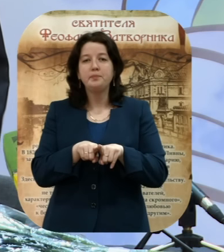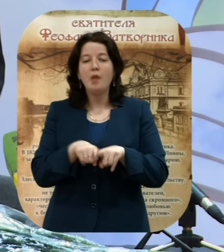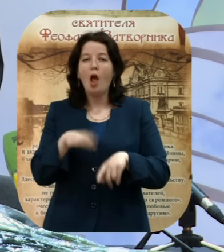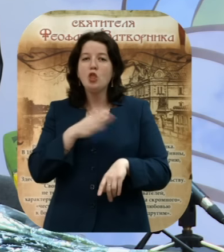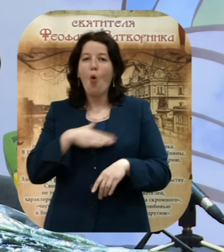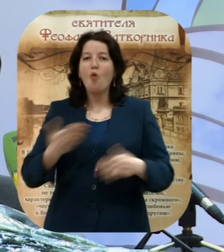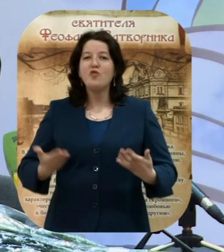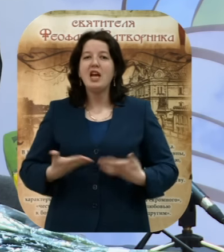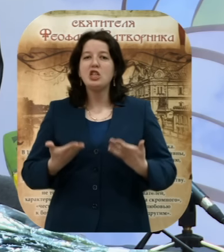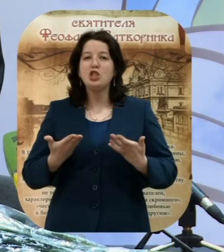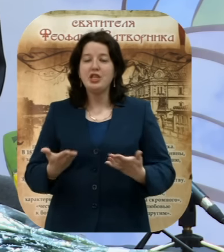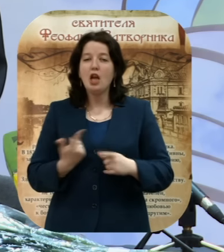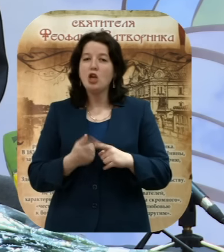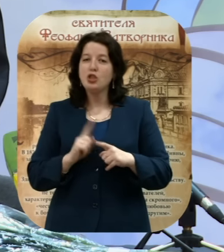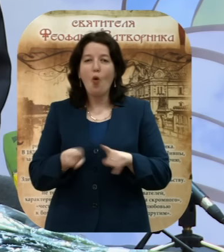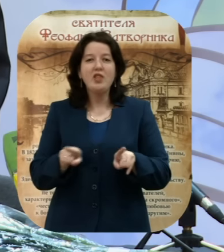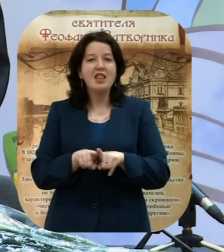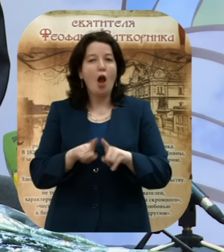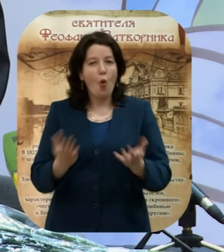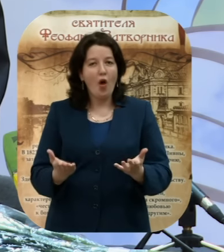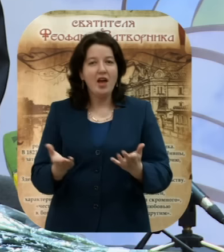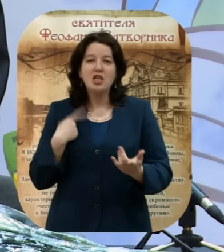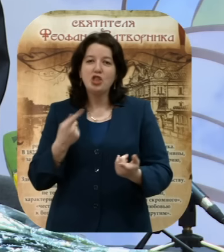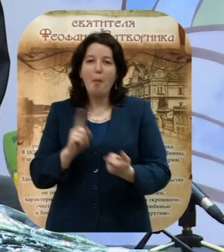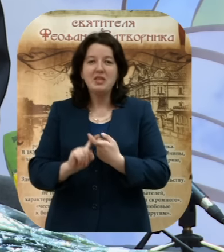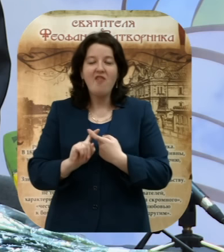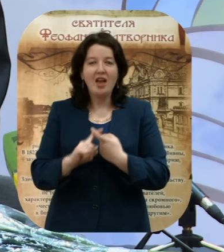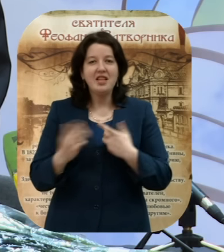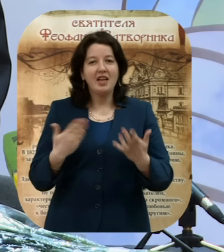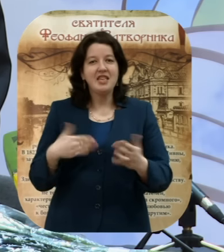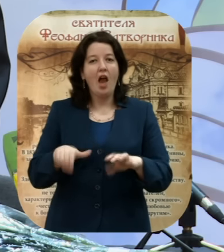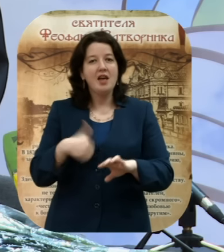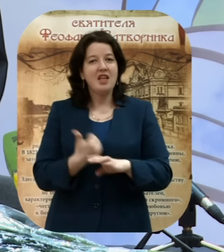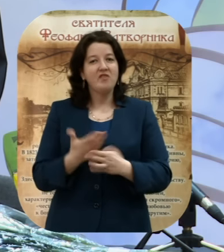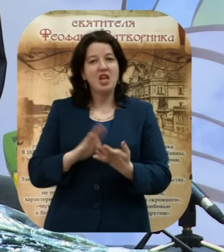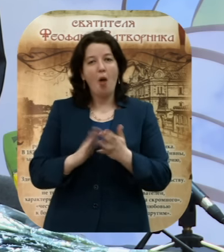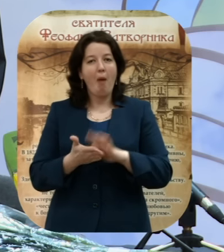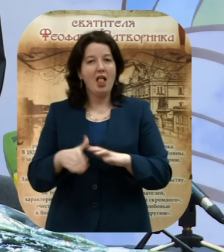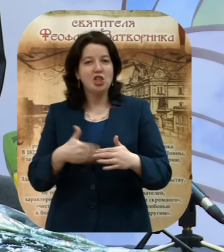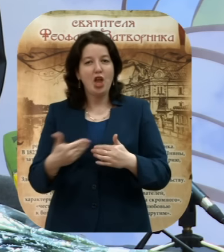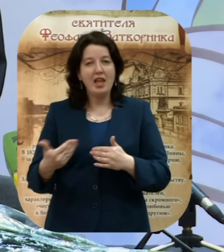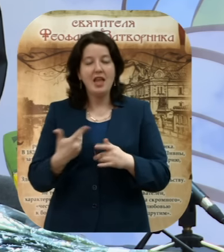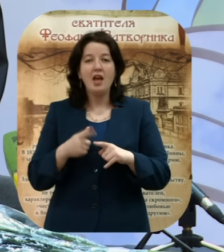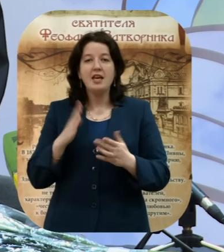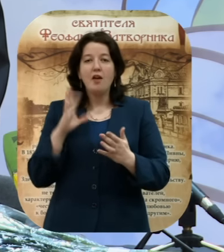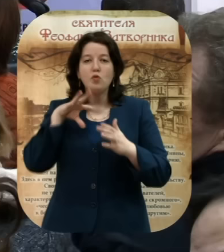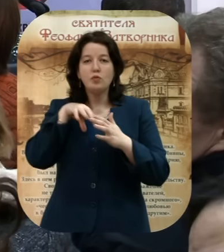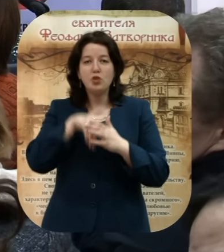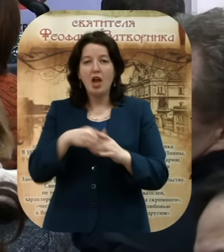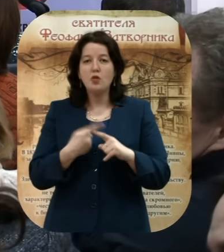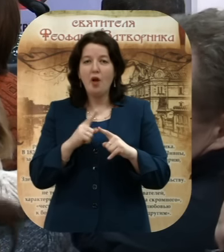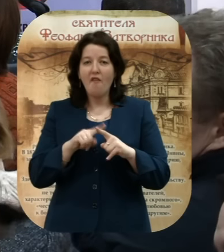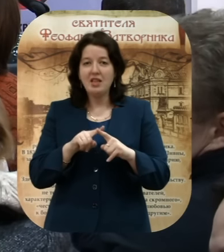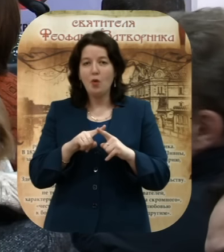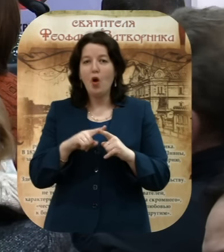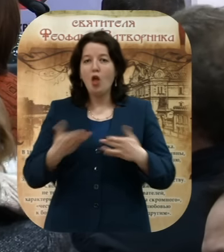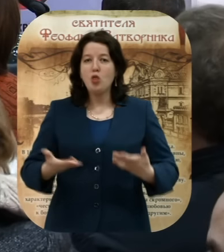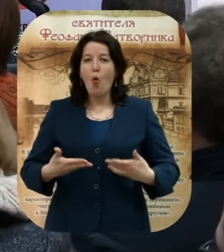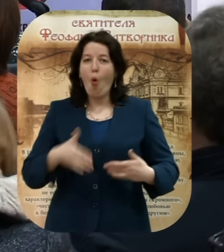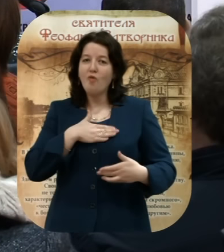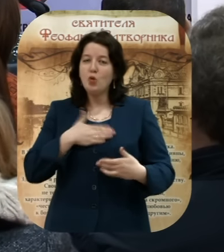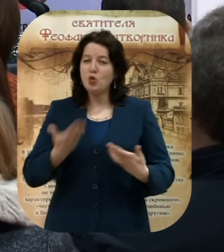связана, какие основные, я бы сказал, положение присутствует в ней. Речь идет, естественно,